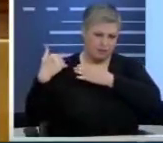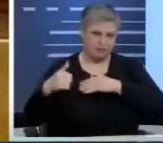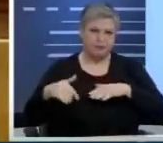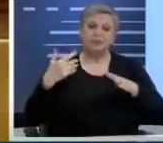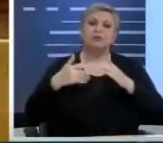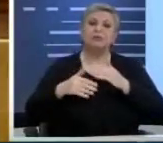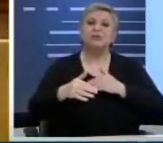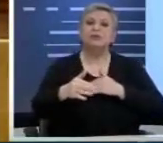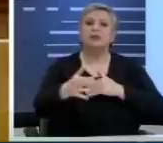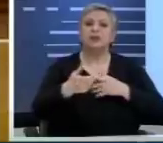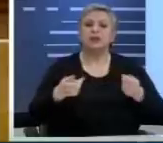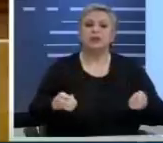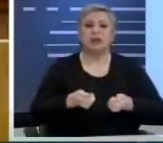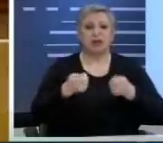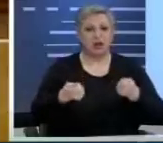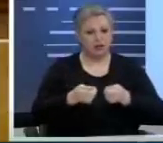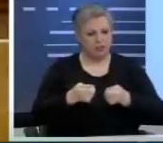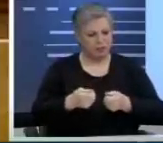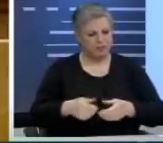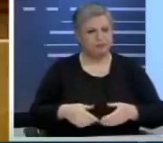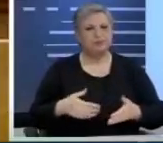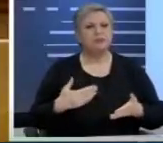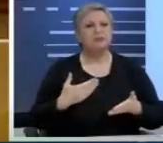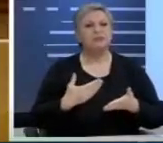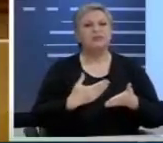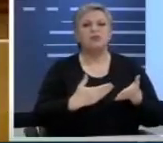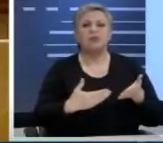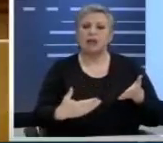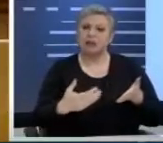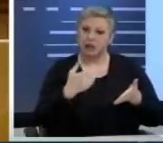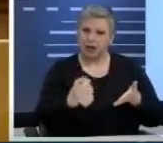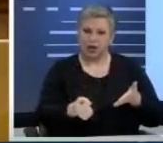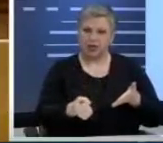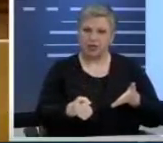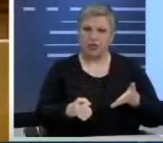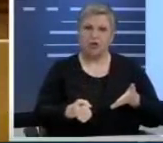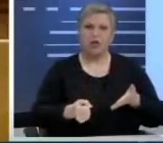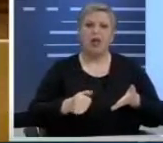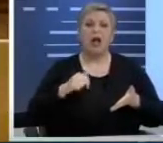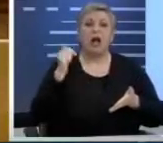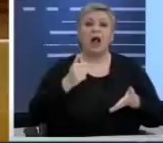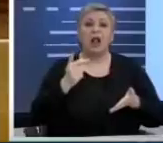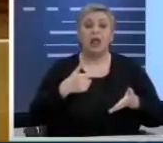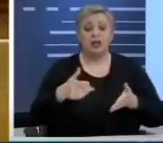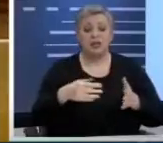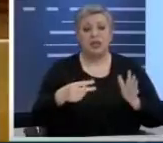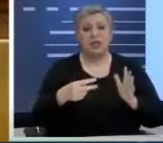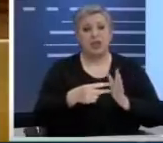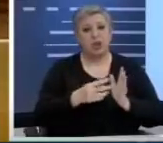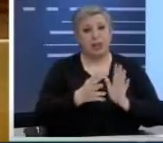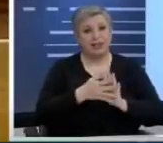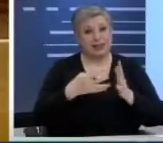ο προϋπολογισμός. Έχω τα στοιχεία, χωρίς να παίρνουμε υπόψη ότι θα έχουμε ανάπτυξη το 19 και το